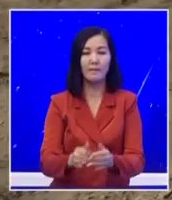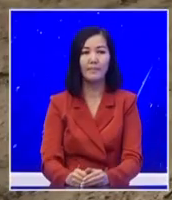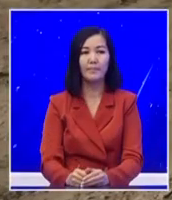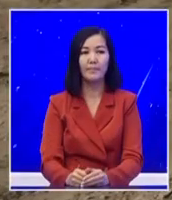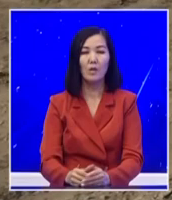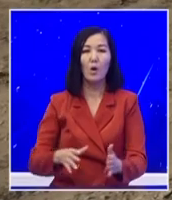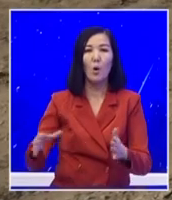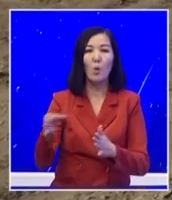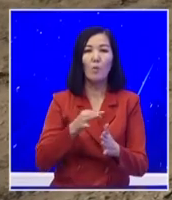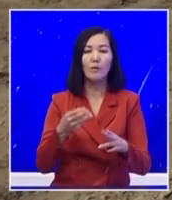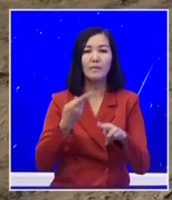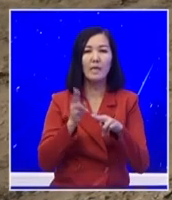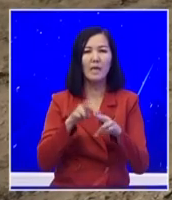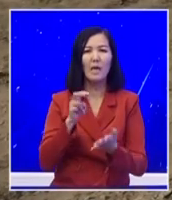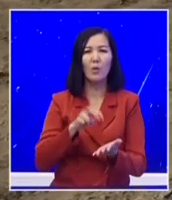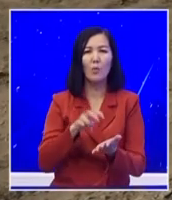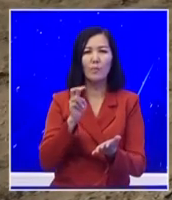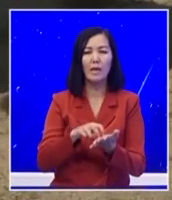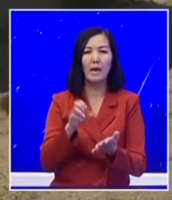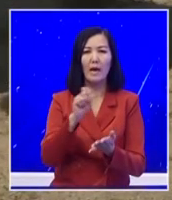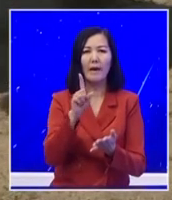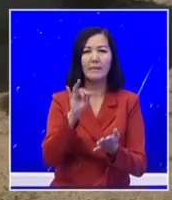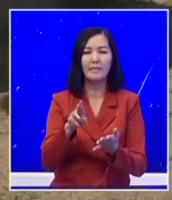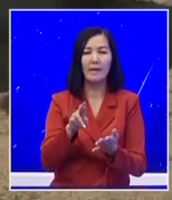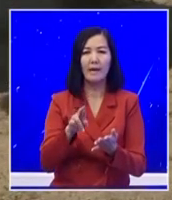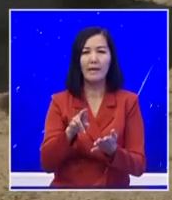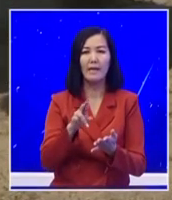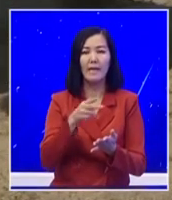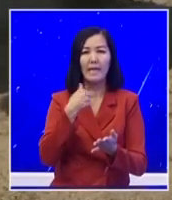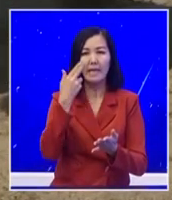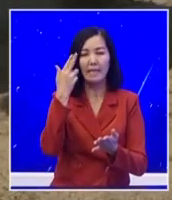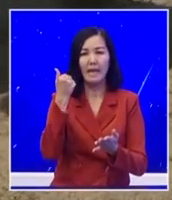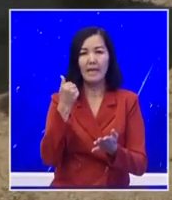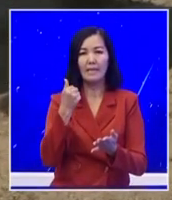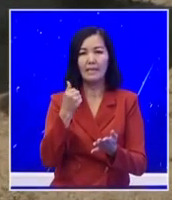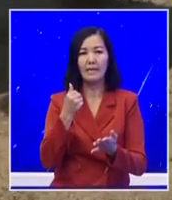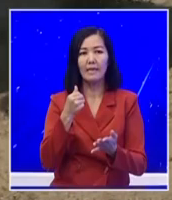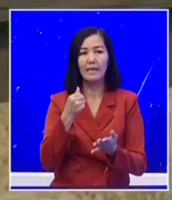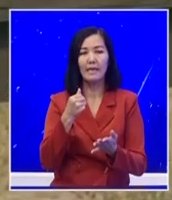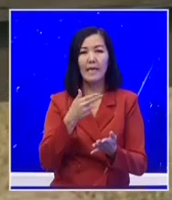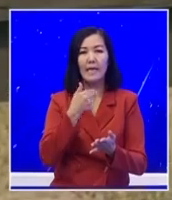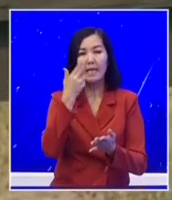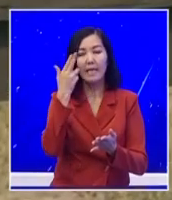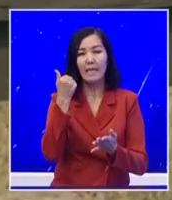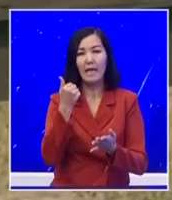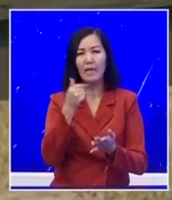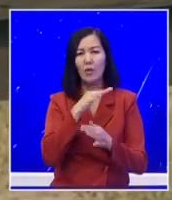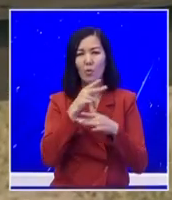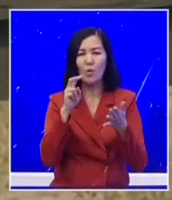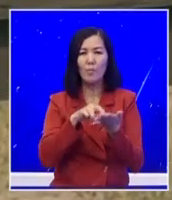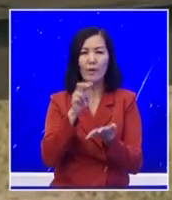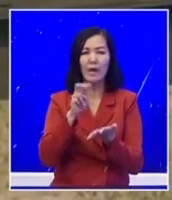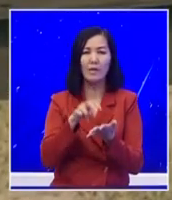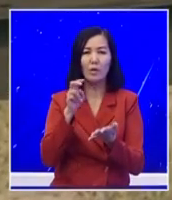Облыс аумағында ең көп таралған шегірткелердің түрі азиялық, итальяндық және үйірлілер. Итальяндық прустың қаптауы